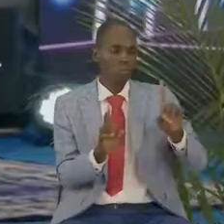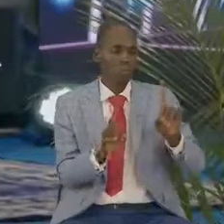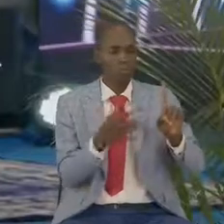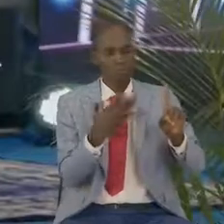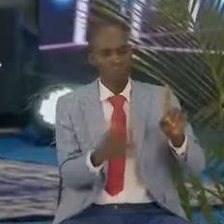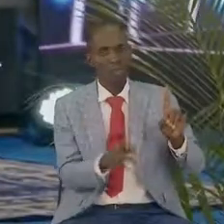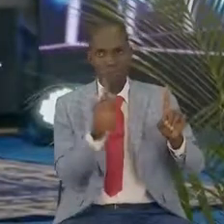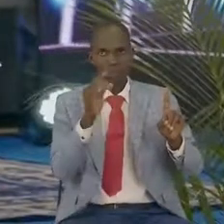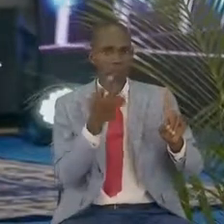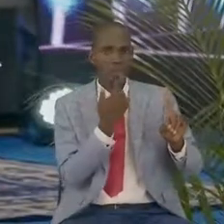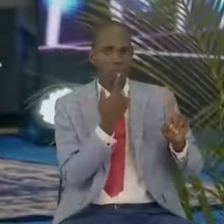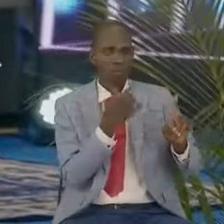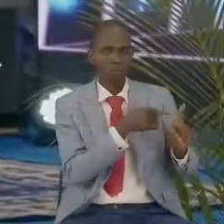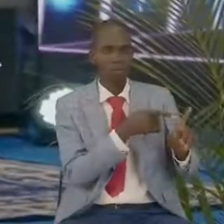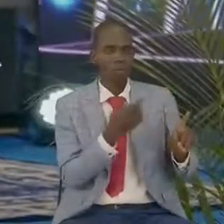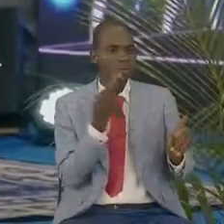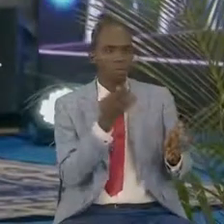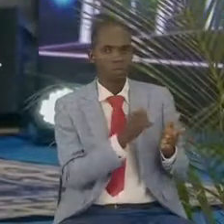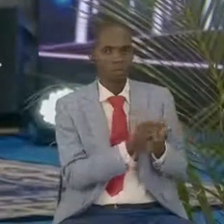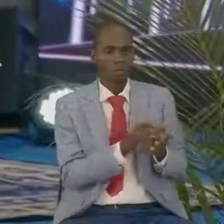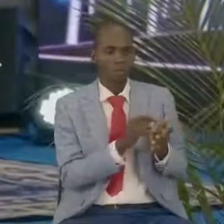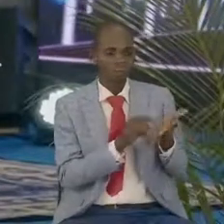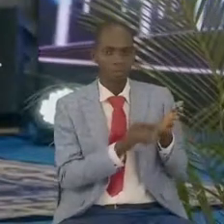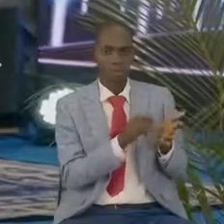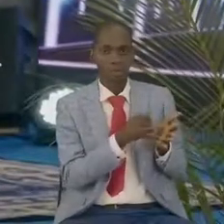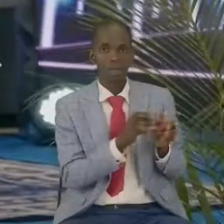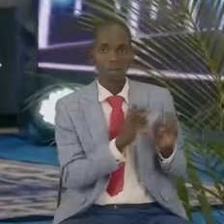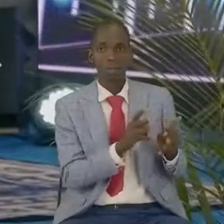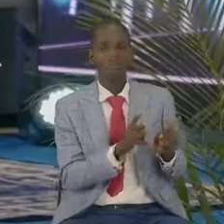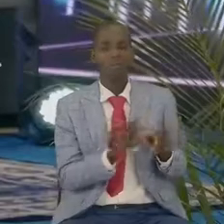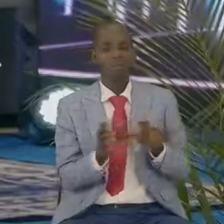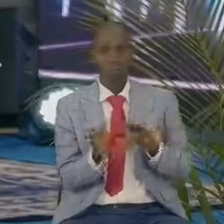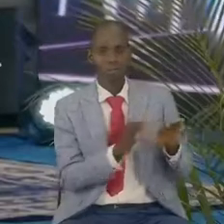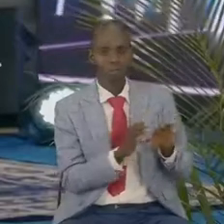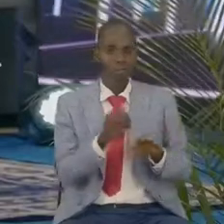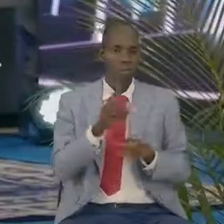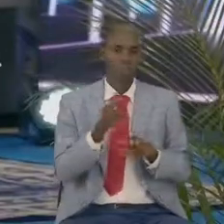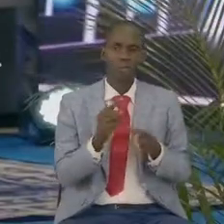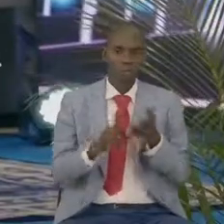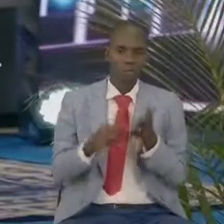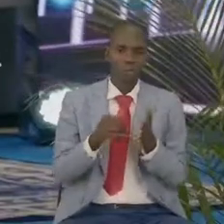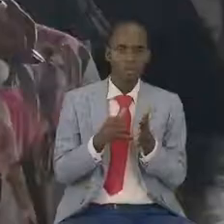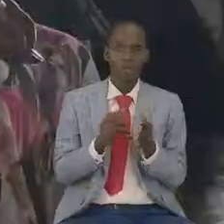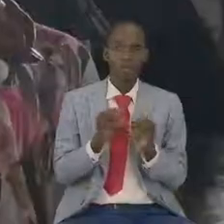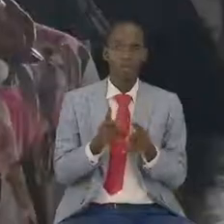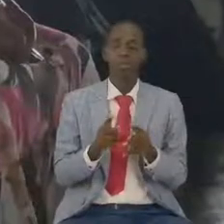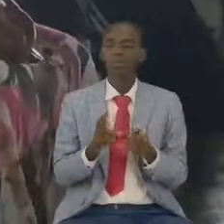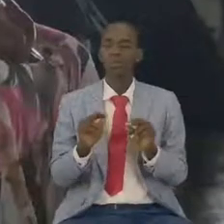teste ceci, teste l'autre là-bas, et vois si c'est bon, tout est devenu doux au même moment.